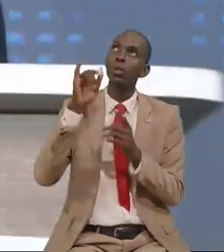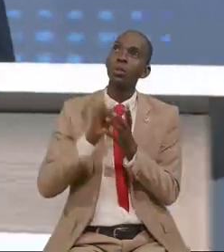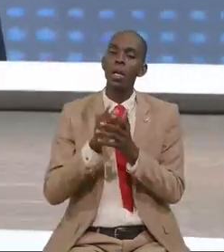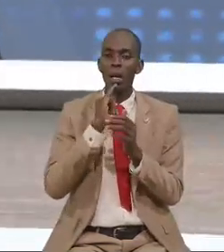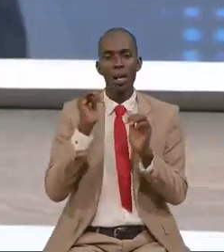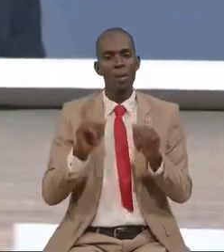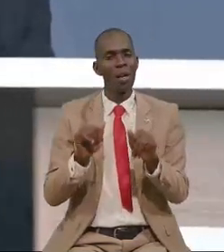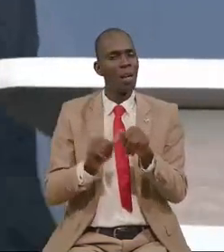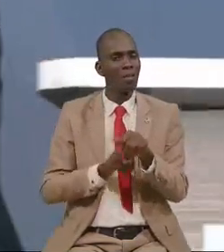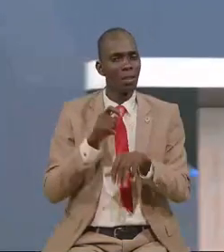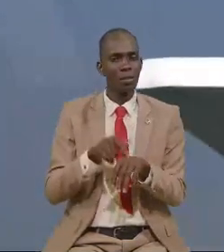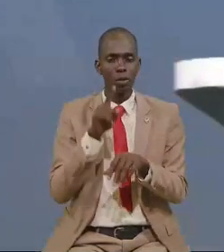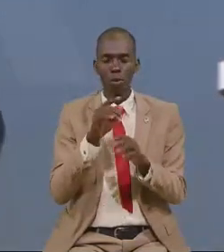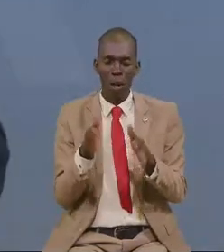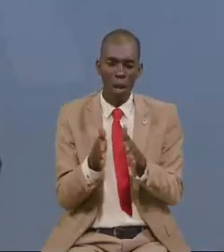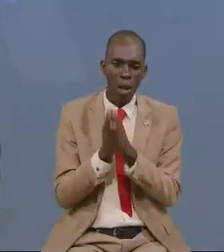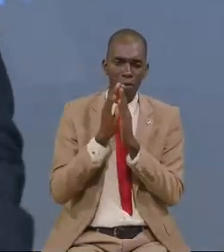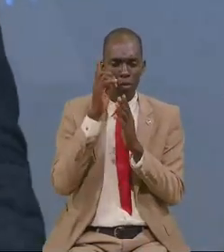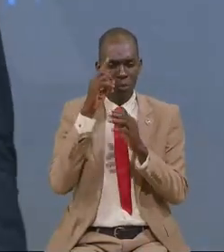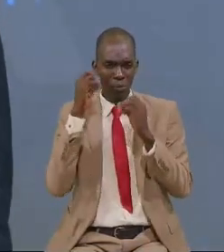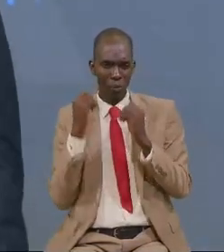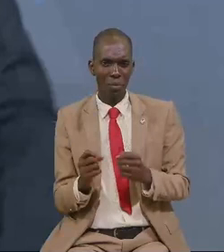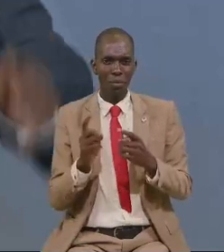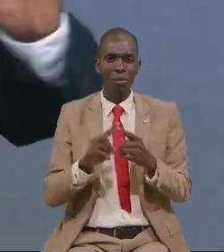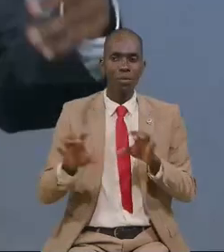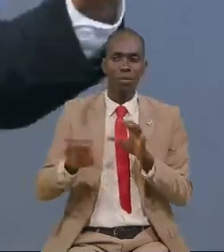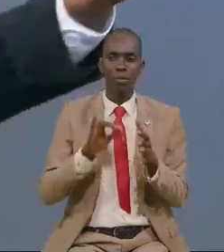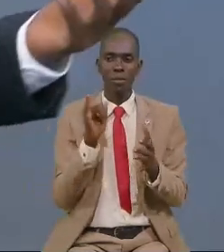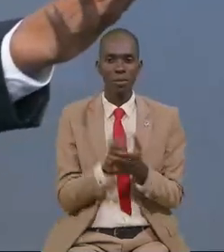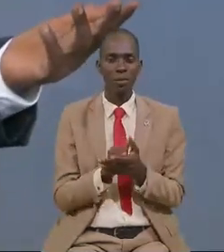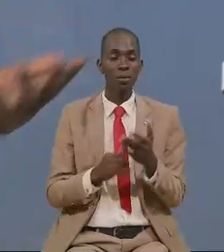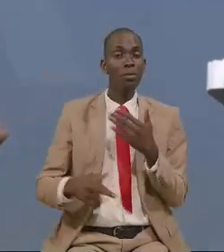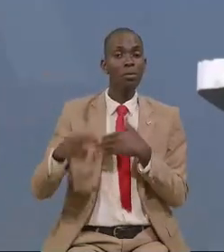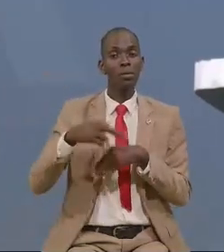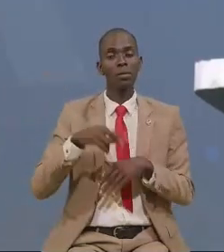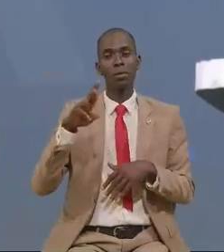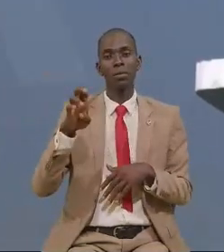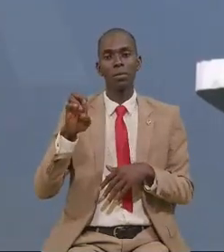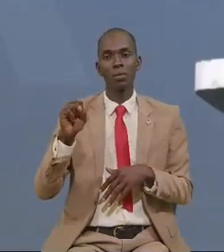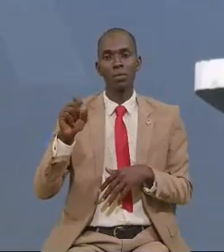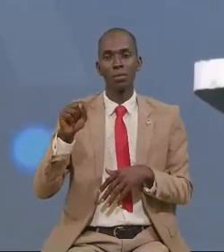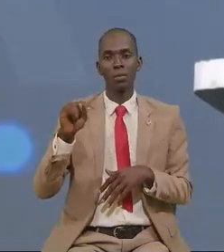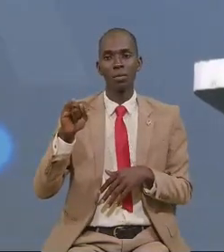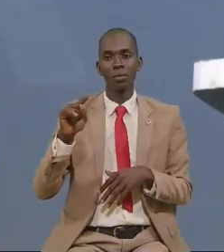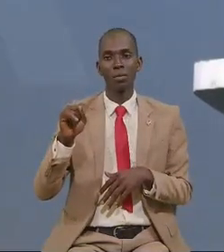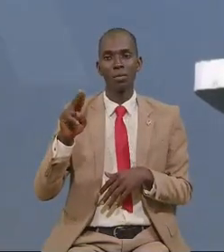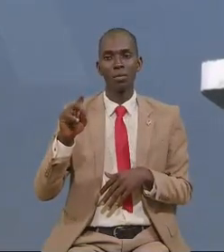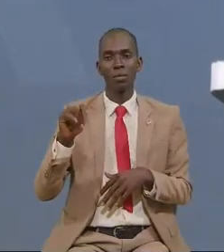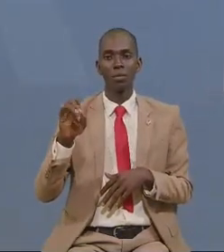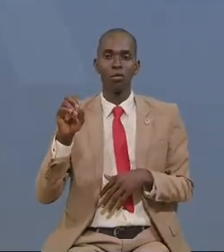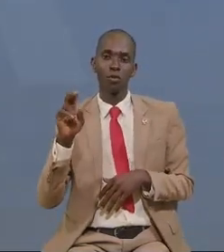la puissance, le courage pour faire cette restitution, vous dites, ah, je n'ai pas le courage de